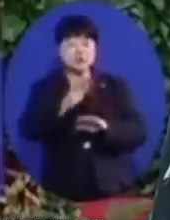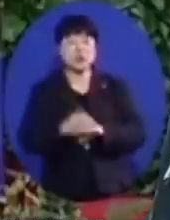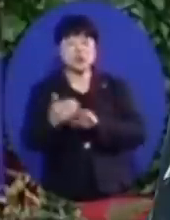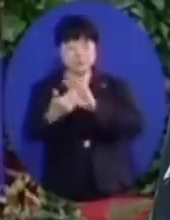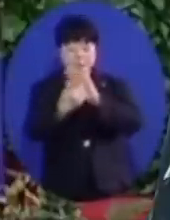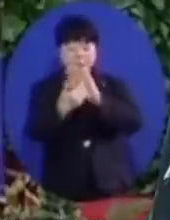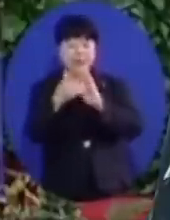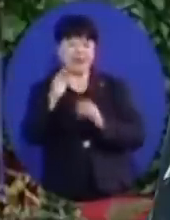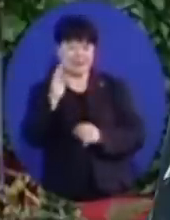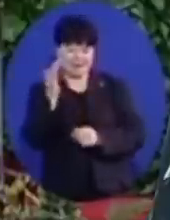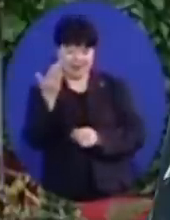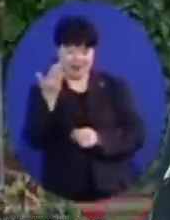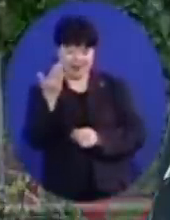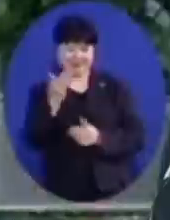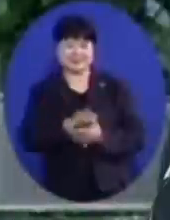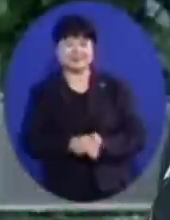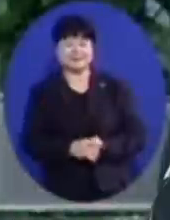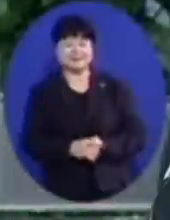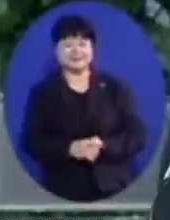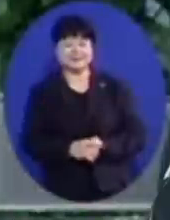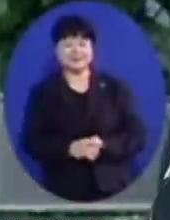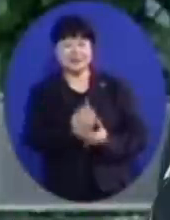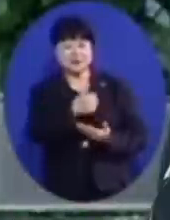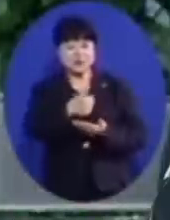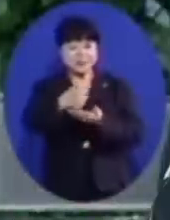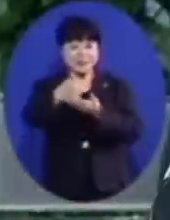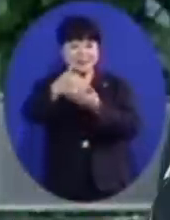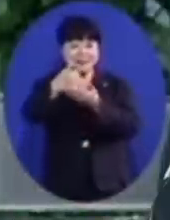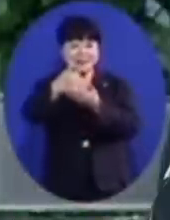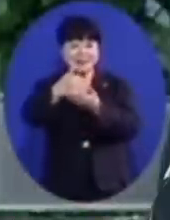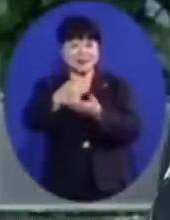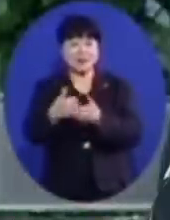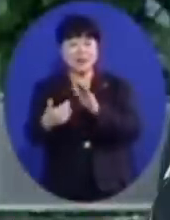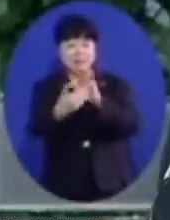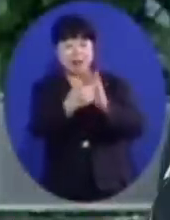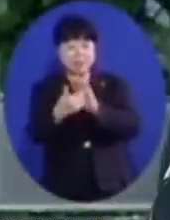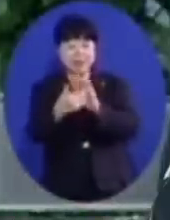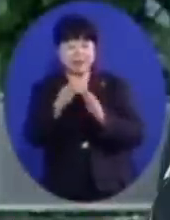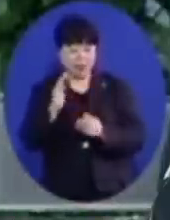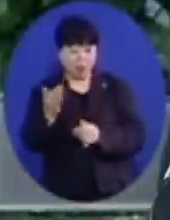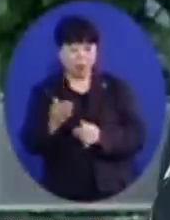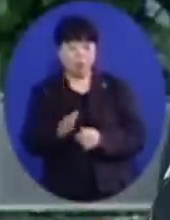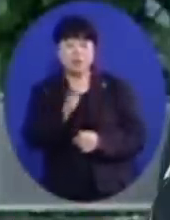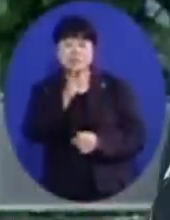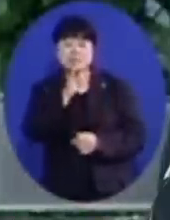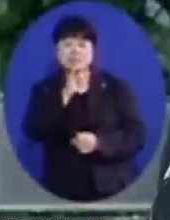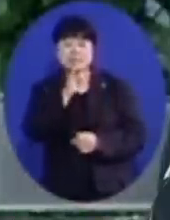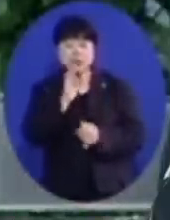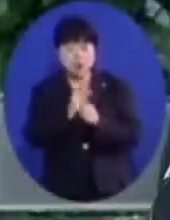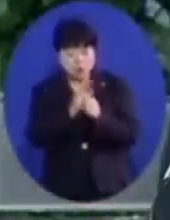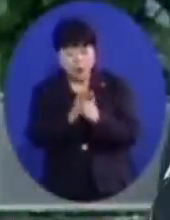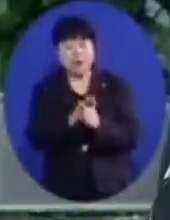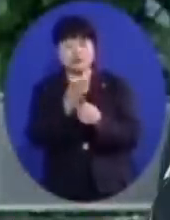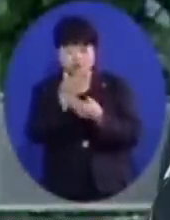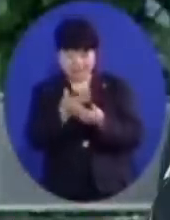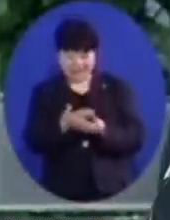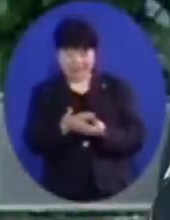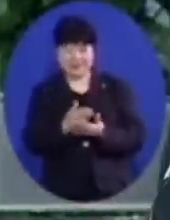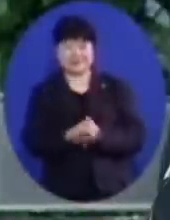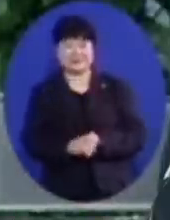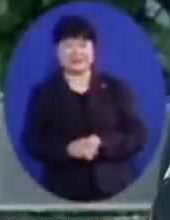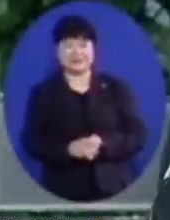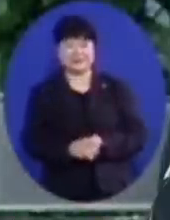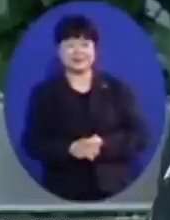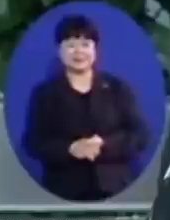방패가 된다 주님이 우리의 방패와 손 방패가 되도록 진실하게 우리를 돌봐 주시는 것입니다